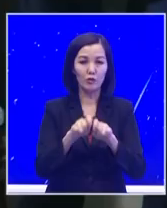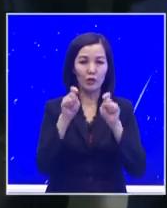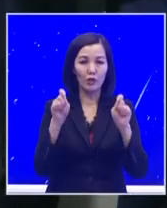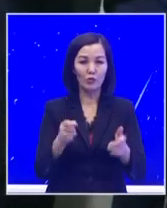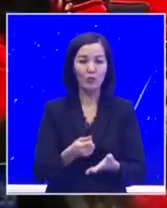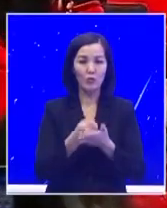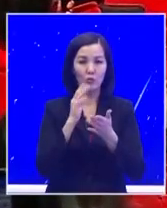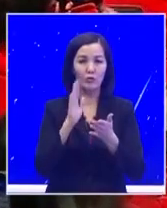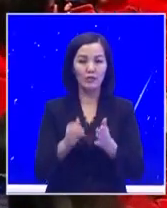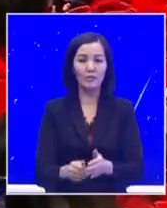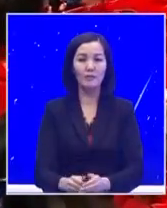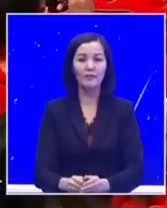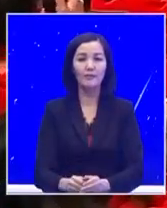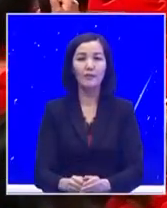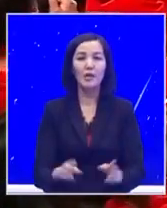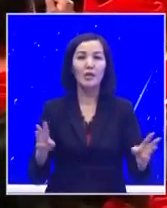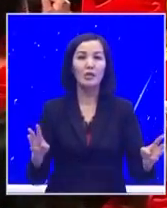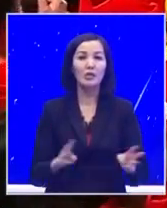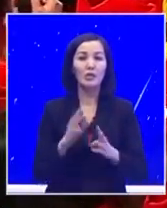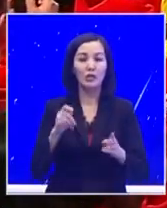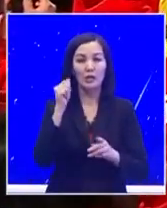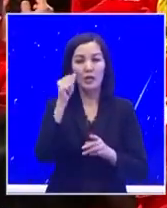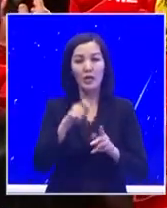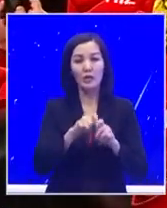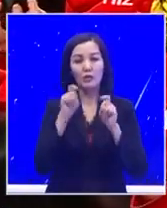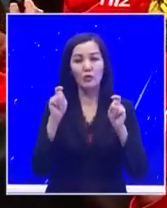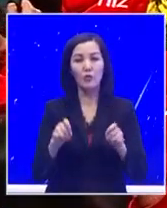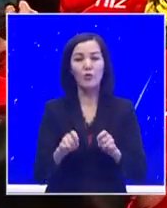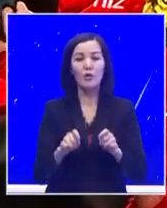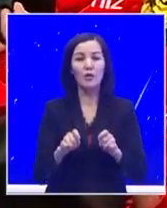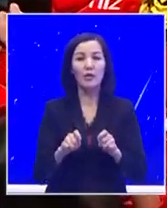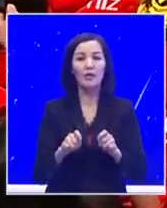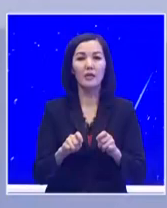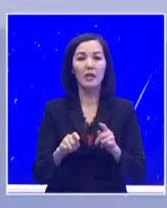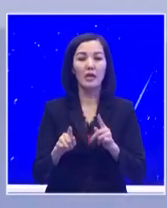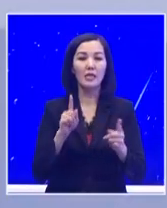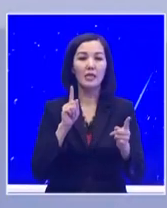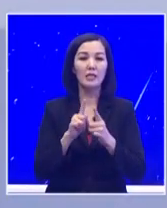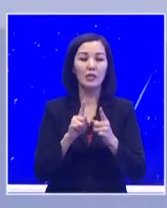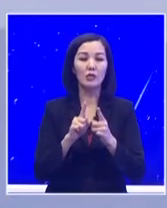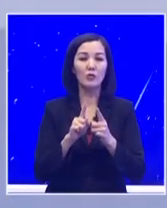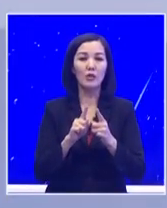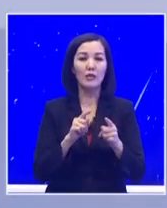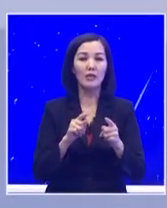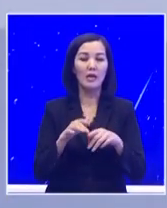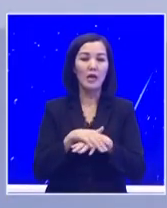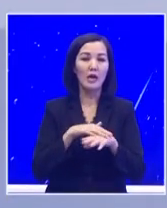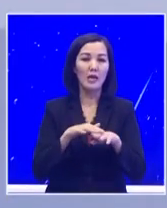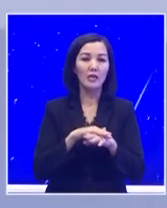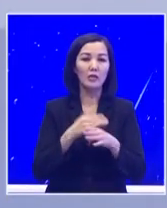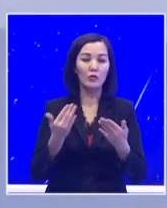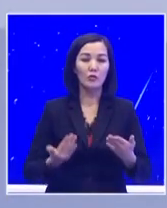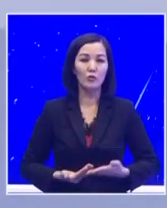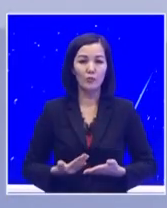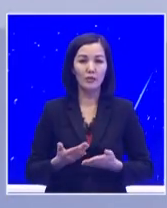қолдау жасаймыз. Волонтерлар жылының ашылуы, фронт-офистің ұйымдастырылуы науқандық шара емес. Бұл халықтың өмір салтын айналуы